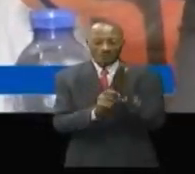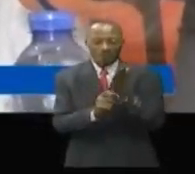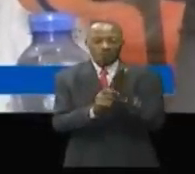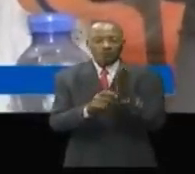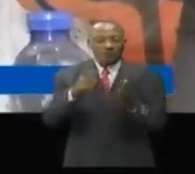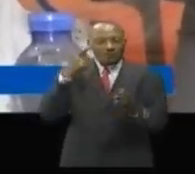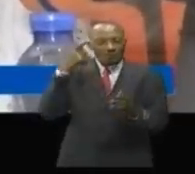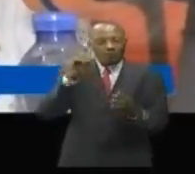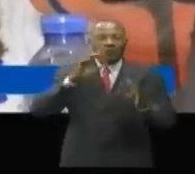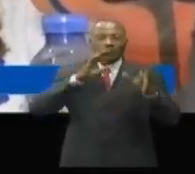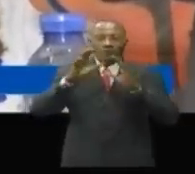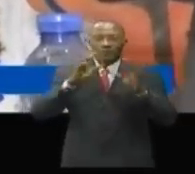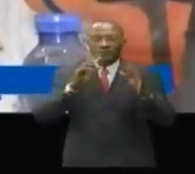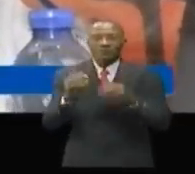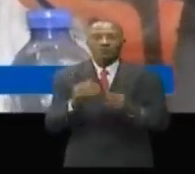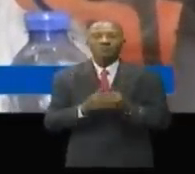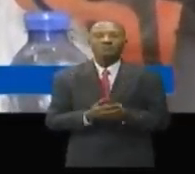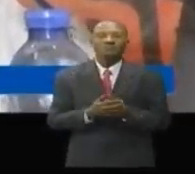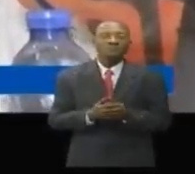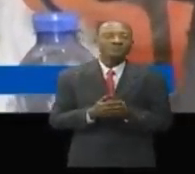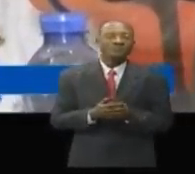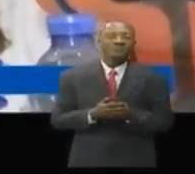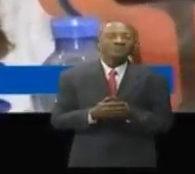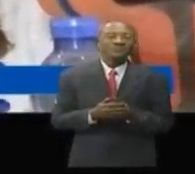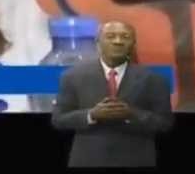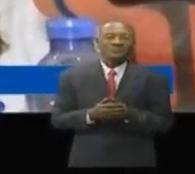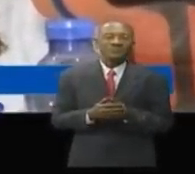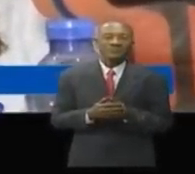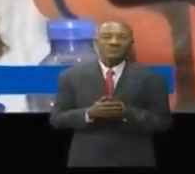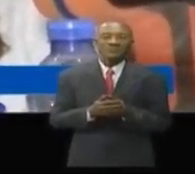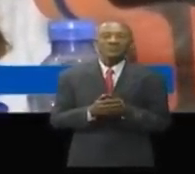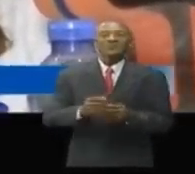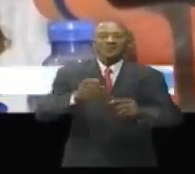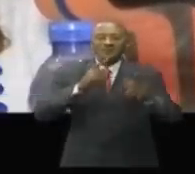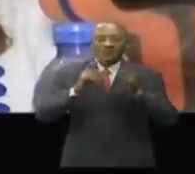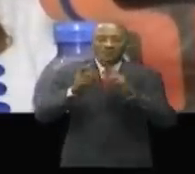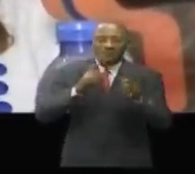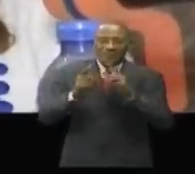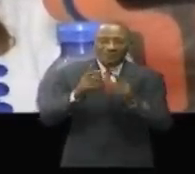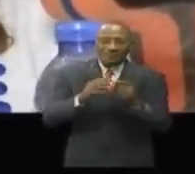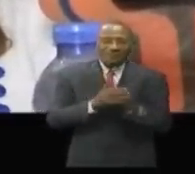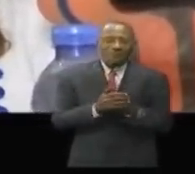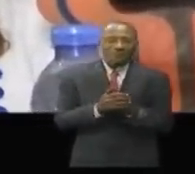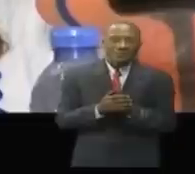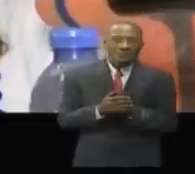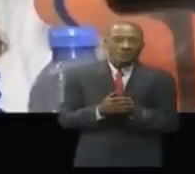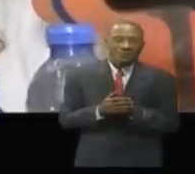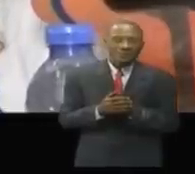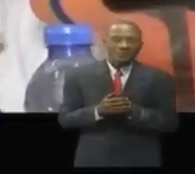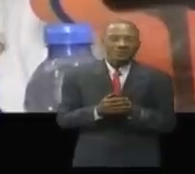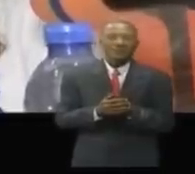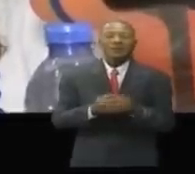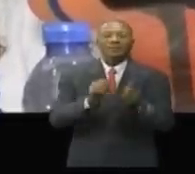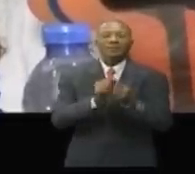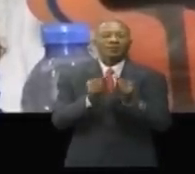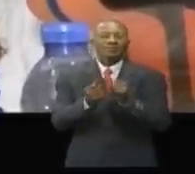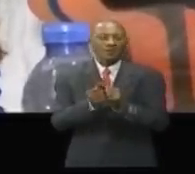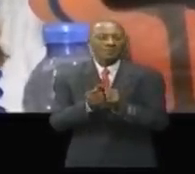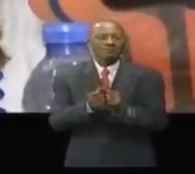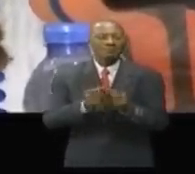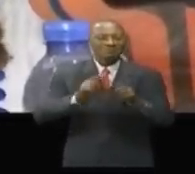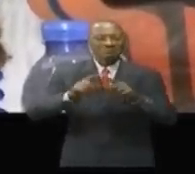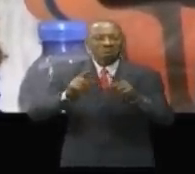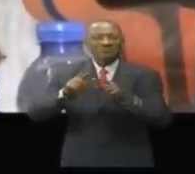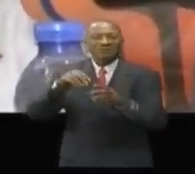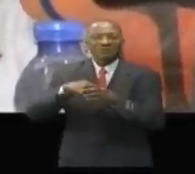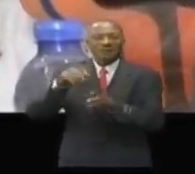édition, c'est le Gabon qui est le pays mis à l'honneur sur les thèmes « Les enjeux du digital en Afrique par les femmes pour un